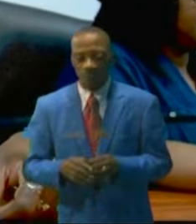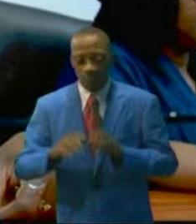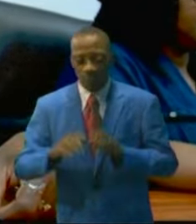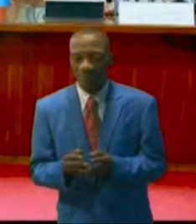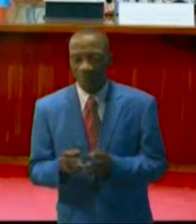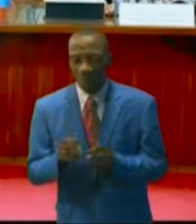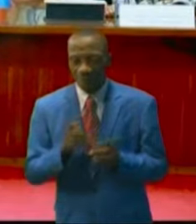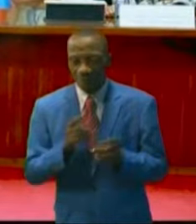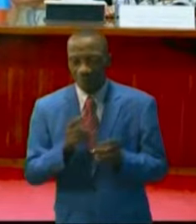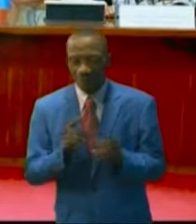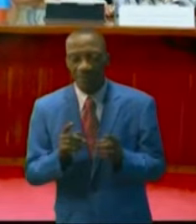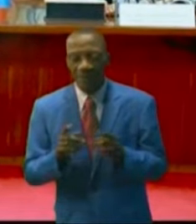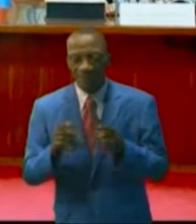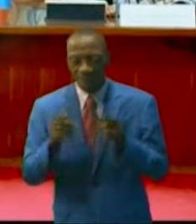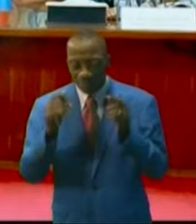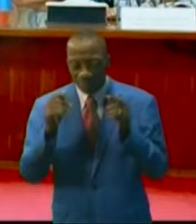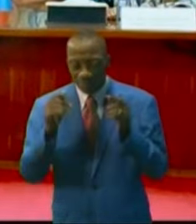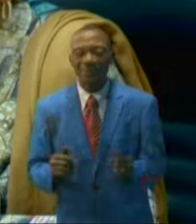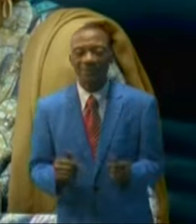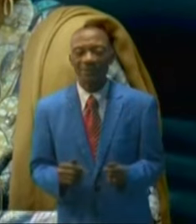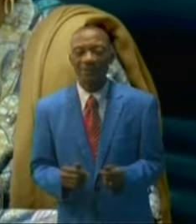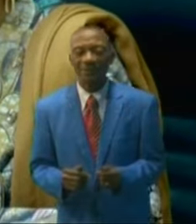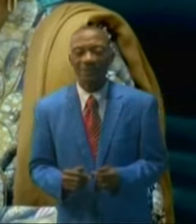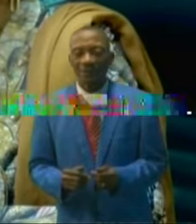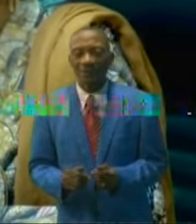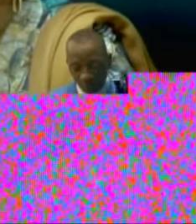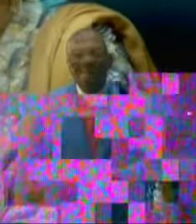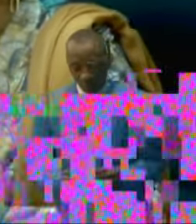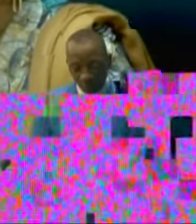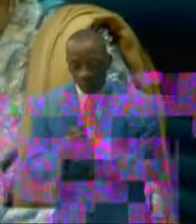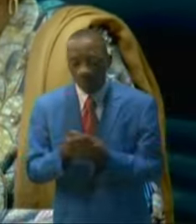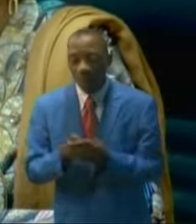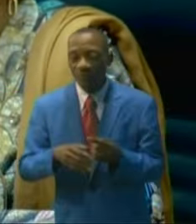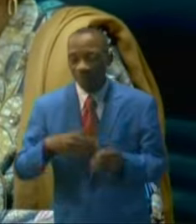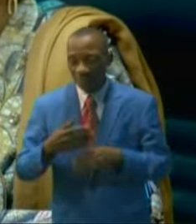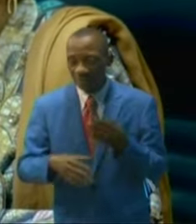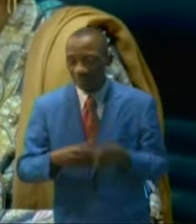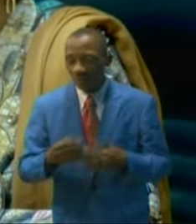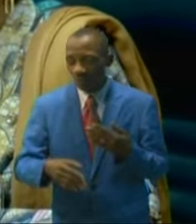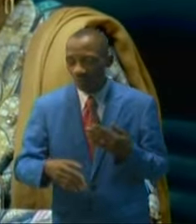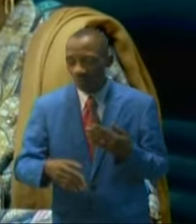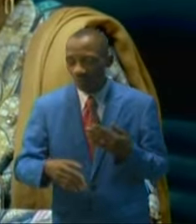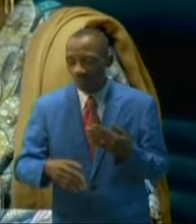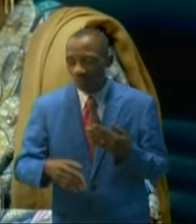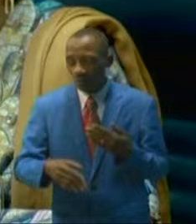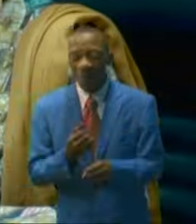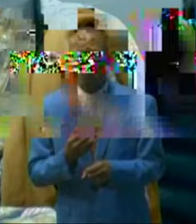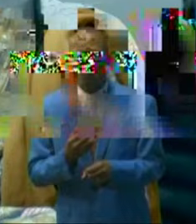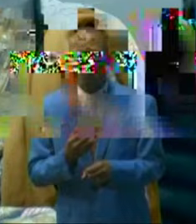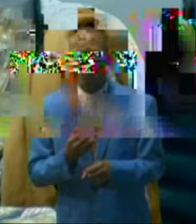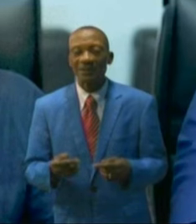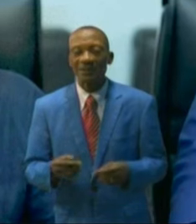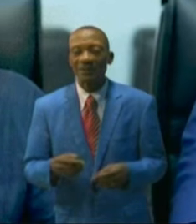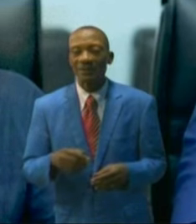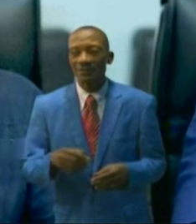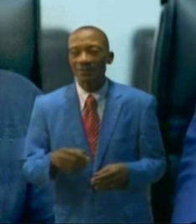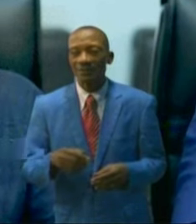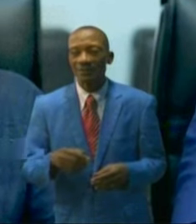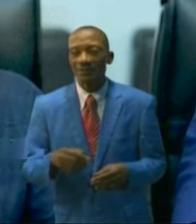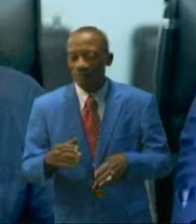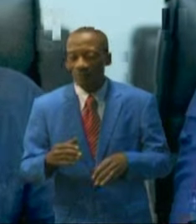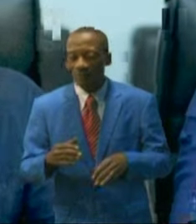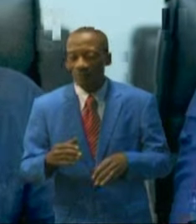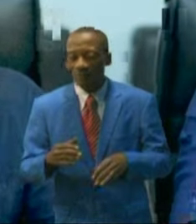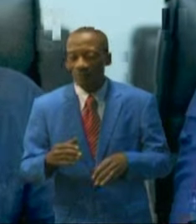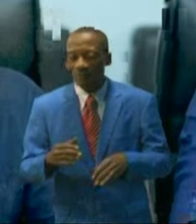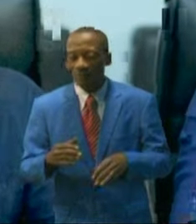rencontre avec le ministre Sager a accès aux soins de santé de qualité pour tous et cette crise sanitaire